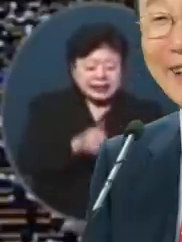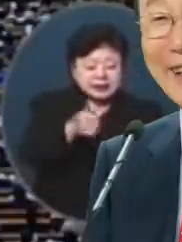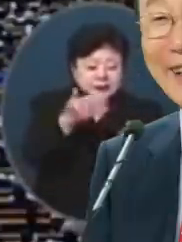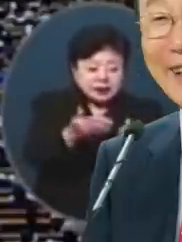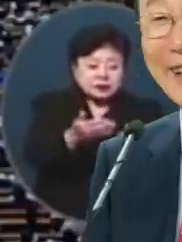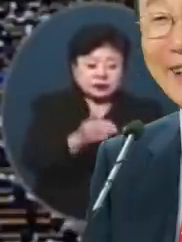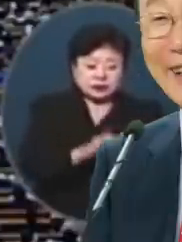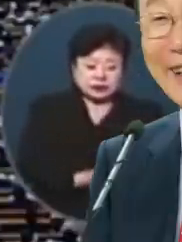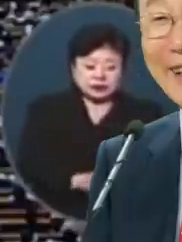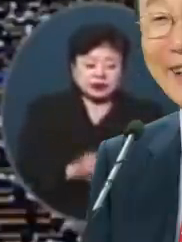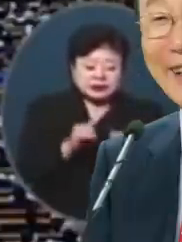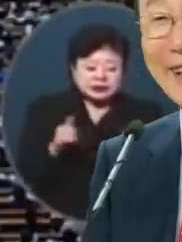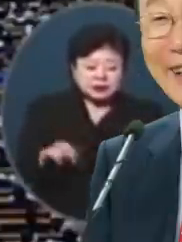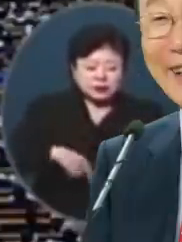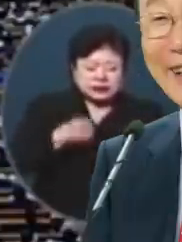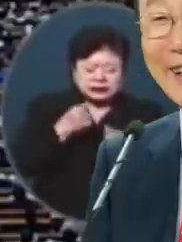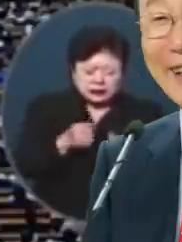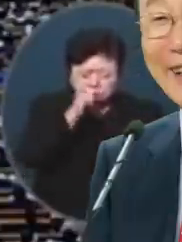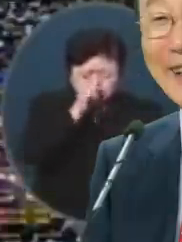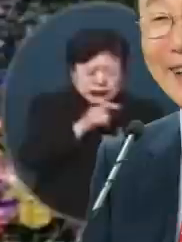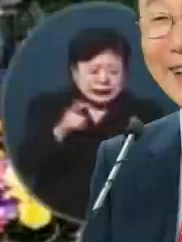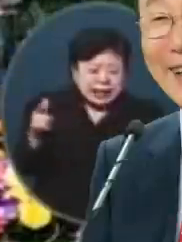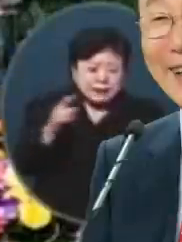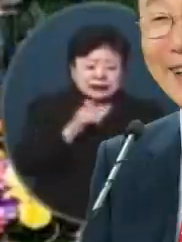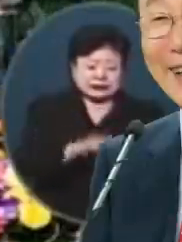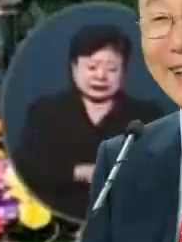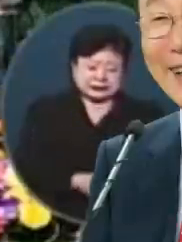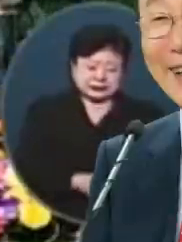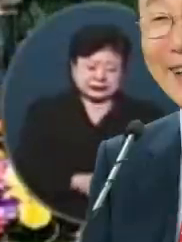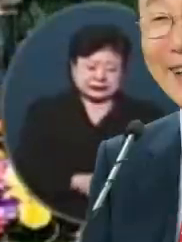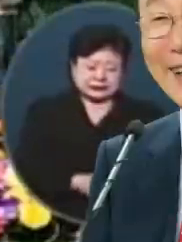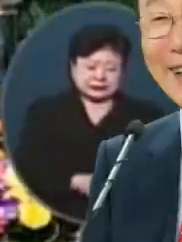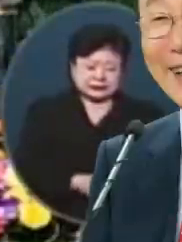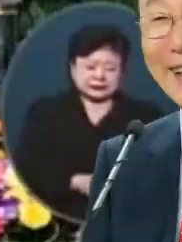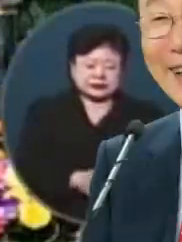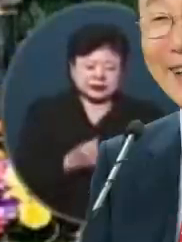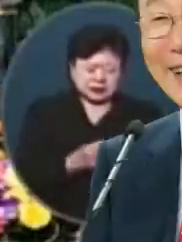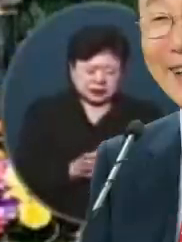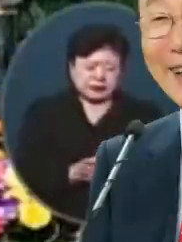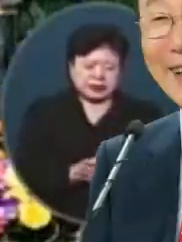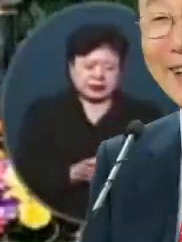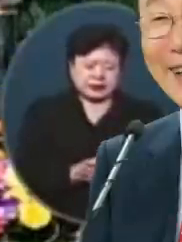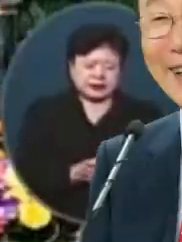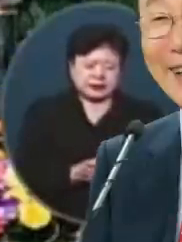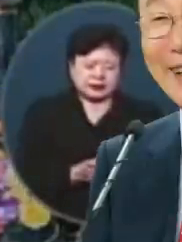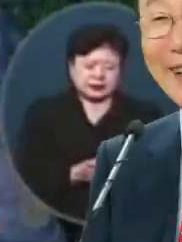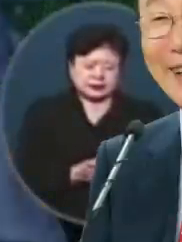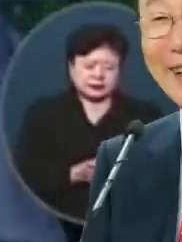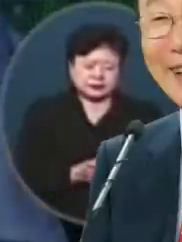하나님께서조차도 사람이 독취하는 것이 좋지 않다고 했습니다. 그러므로 될 수 있으면